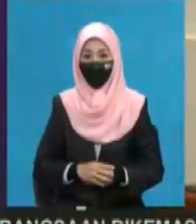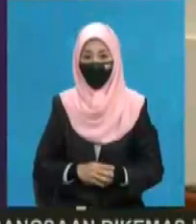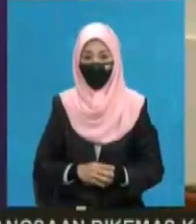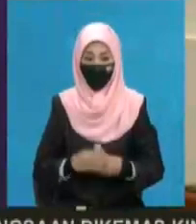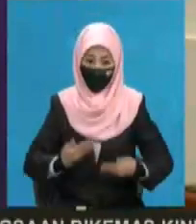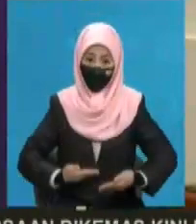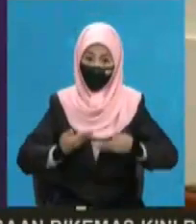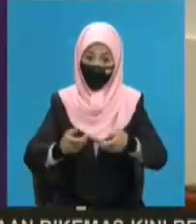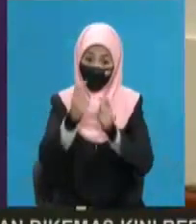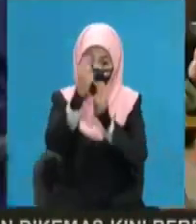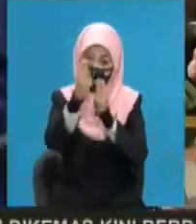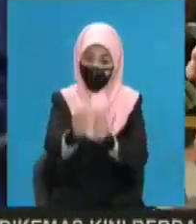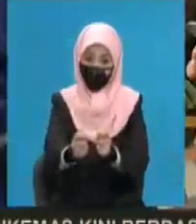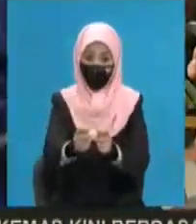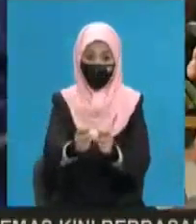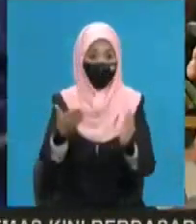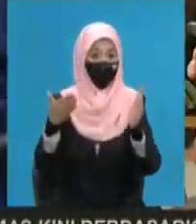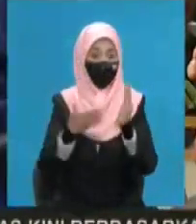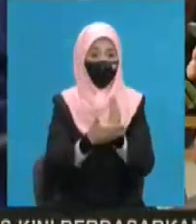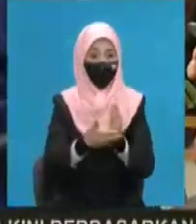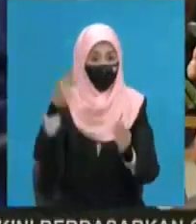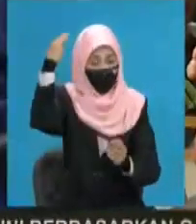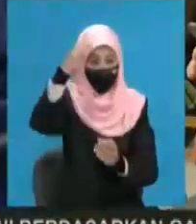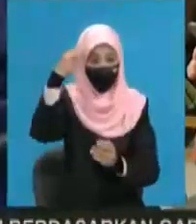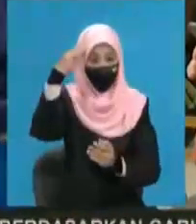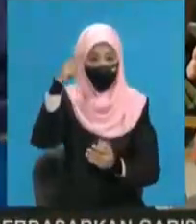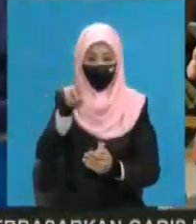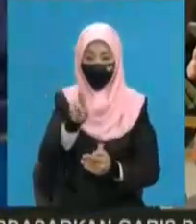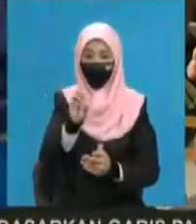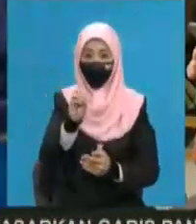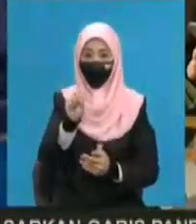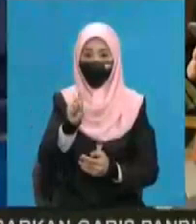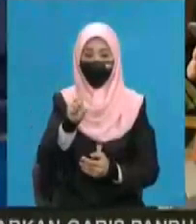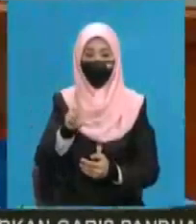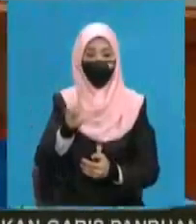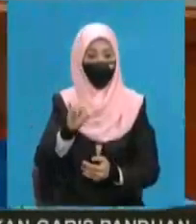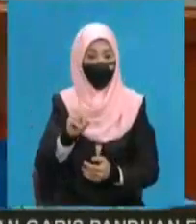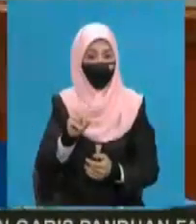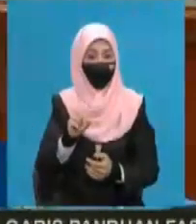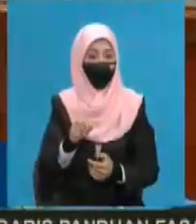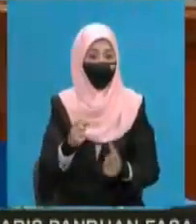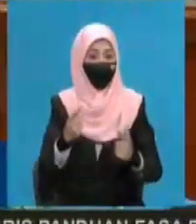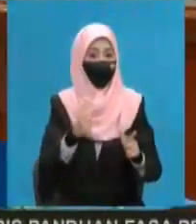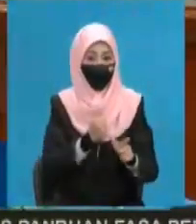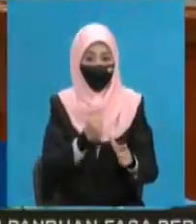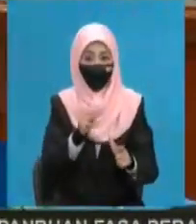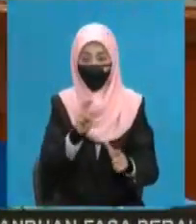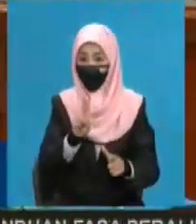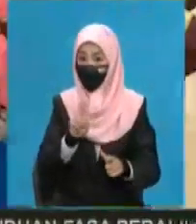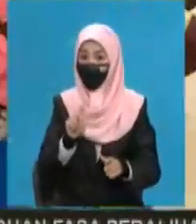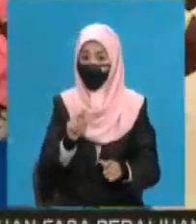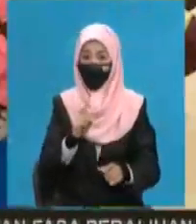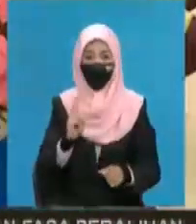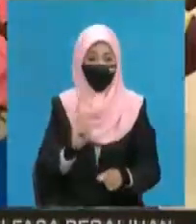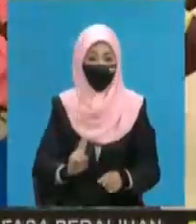Hai penyampaian hadiah disembunyikan oleh awal Haji Muhammad Rusli bin Haji Ibrahim Setia Usaha tetap Kementerian hal ihwal agama